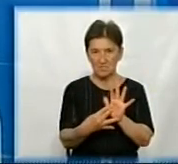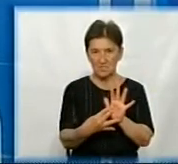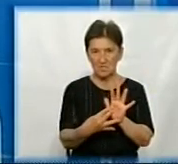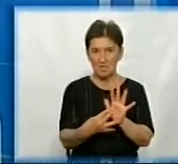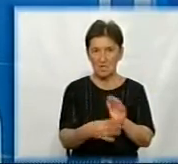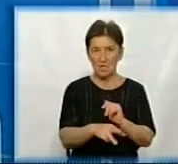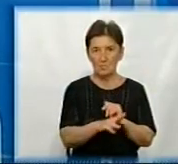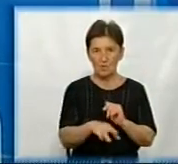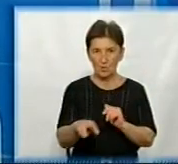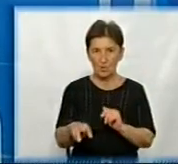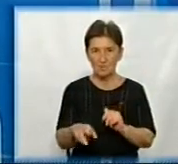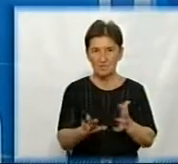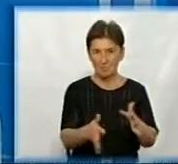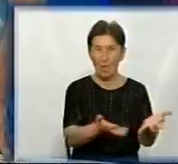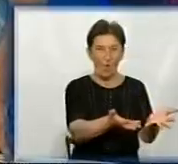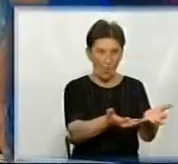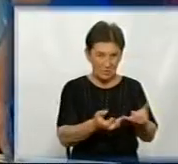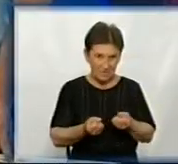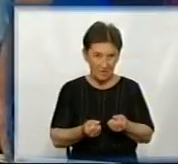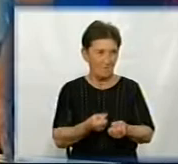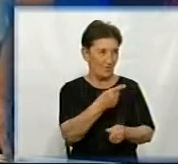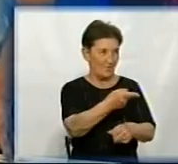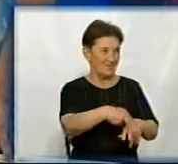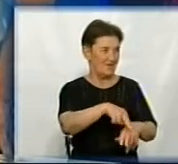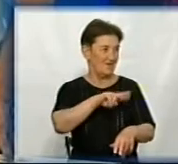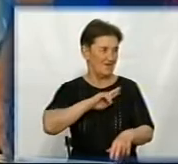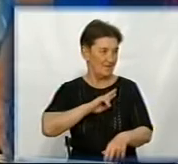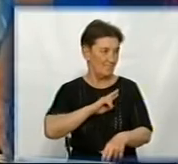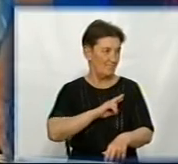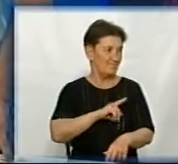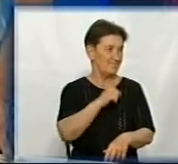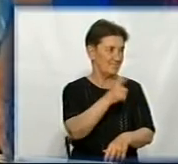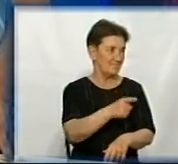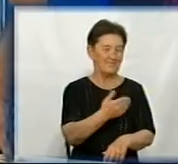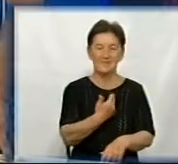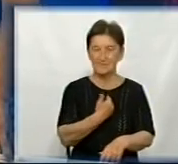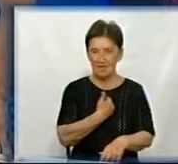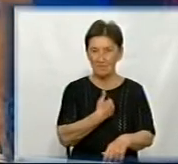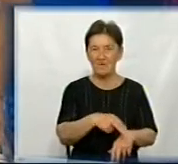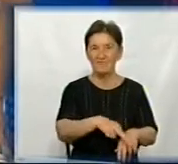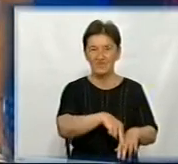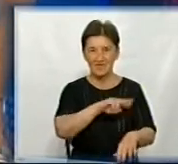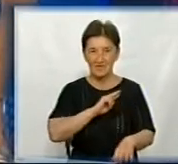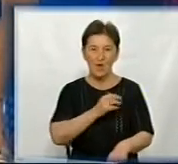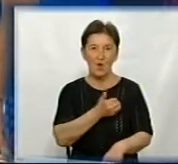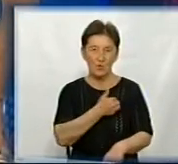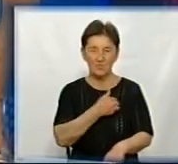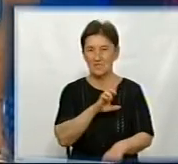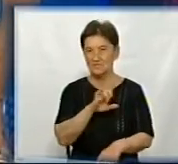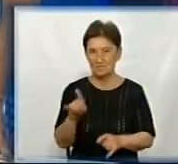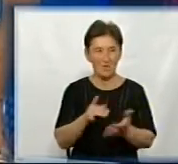в міський бюджет? Тому що вони нам винні. Вони нам винні. Хотілося б отримати,